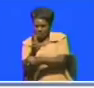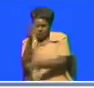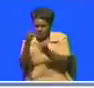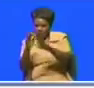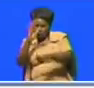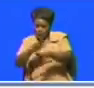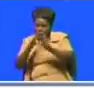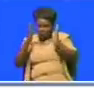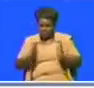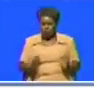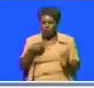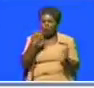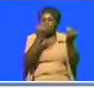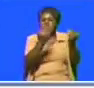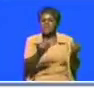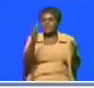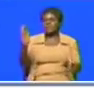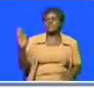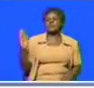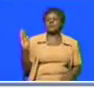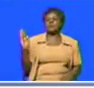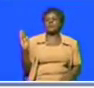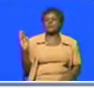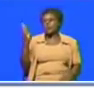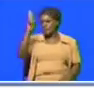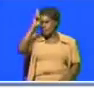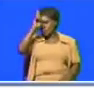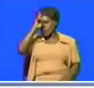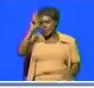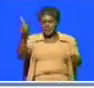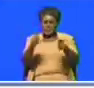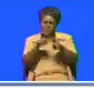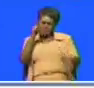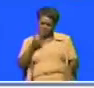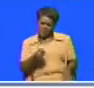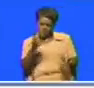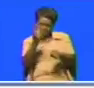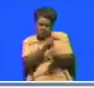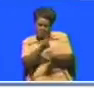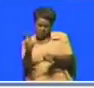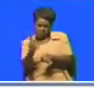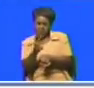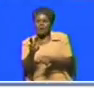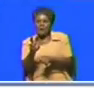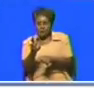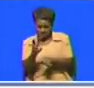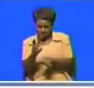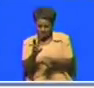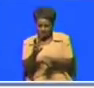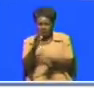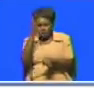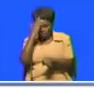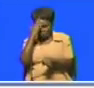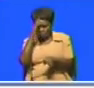ambaye anahitaji usalama wa maafisa wa polisi. Na kulingana na hiyo assessment ndipo inabainika